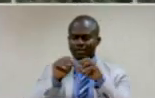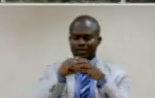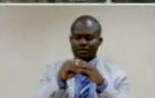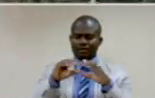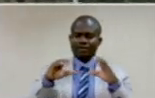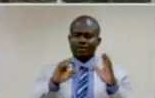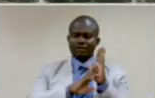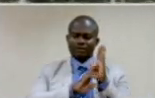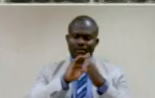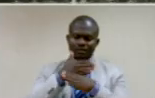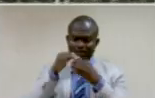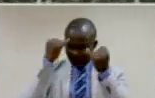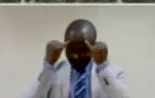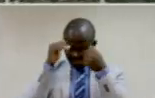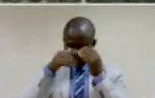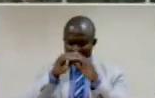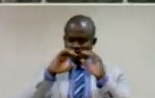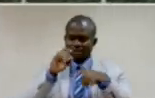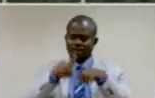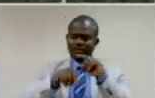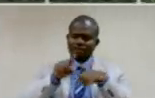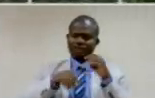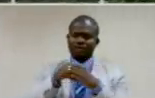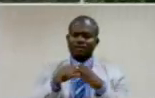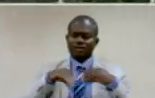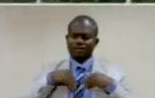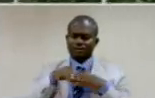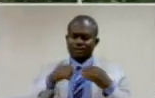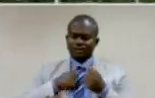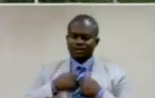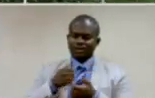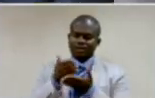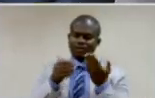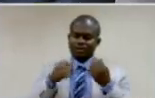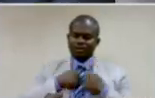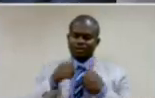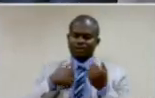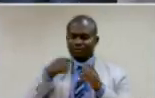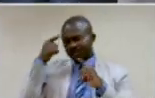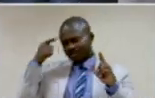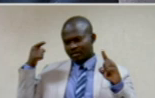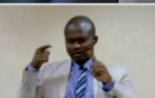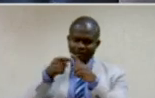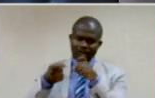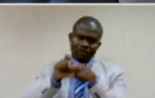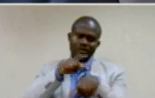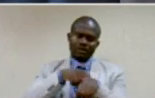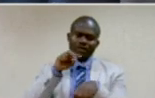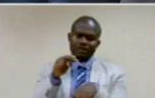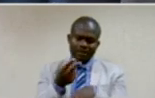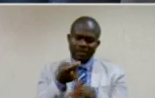ihuriro nyunguranabitekerezo ry'imitwe ya politiki yemewe mu Rwanda ko u Rwanda rufite intego yo gukuba kabiri ibiva